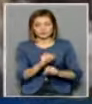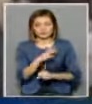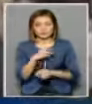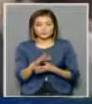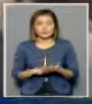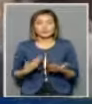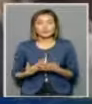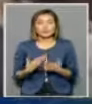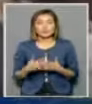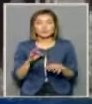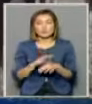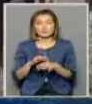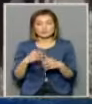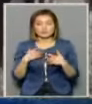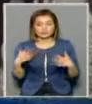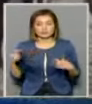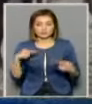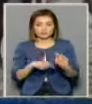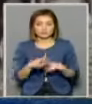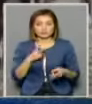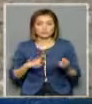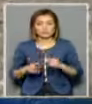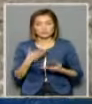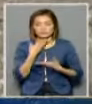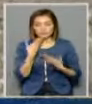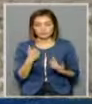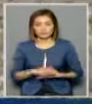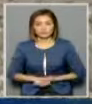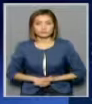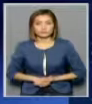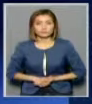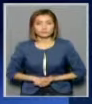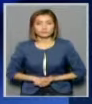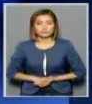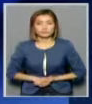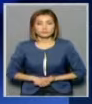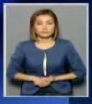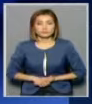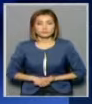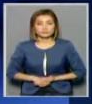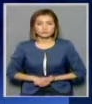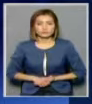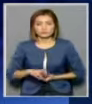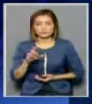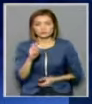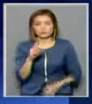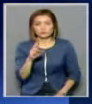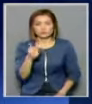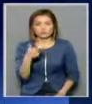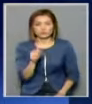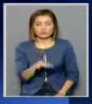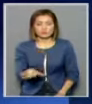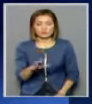Бір қуантарлығы ауырған малдың арасында өлім жетім тіркелген жоқ. Қызылқоға ауданы Сағыз